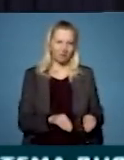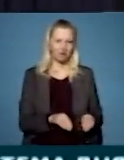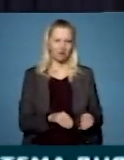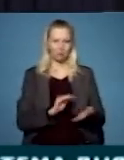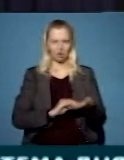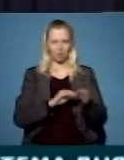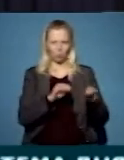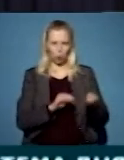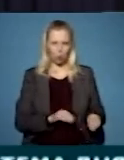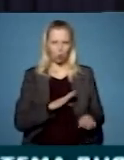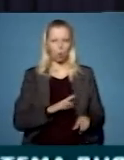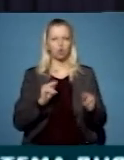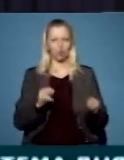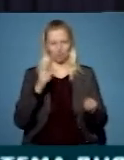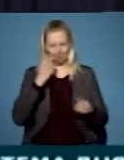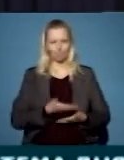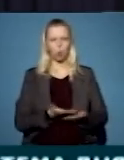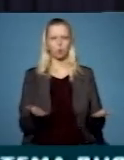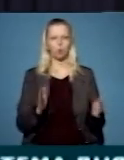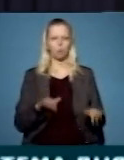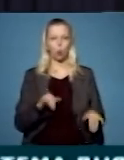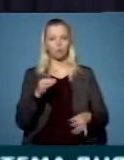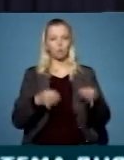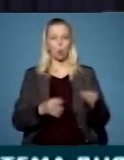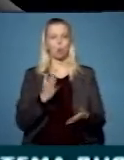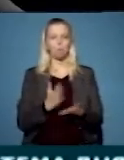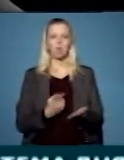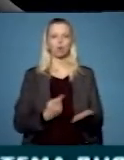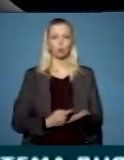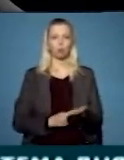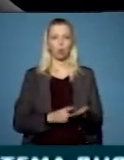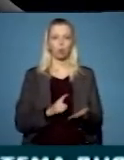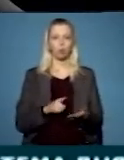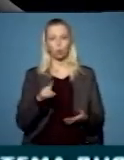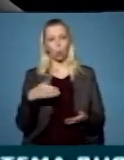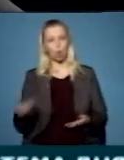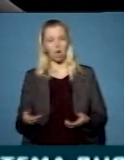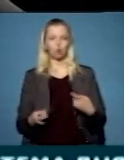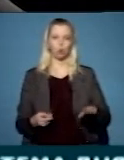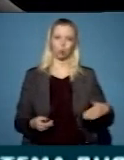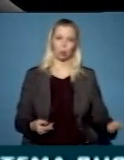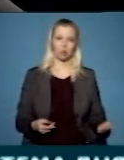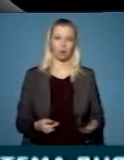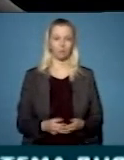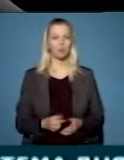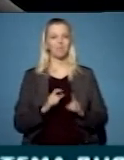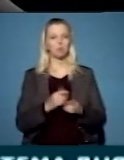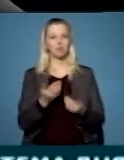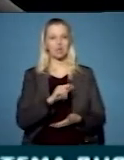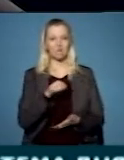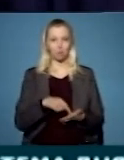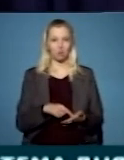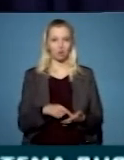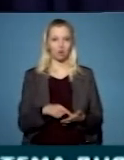протоколу був чесним і прозорим, і потім у суді мали докази, що одна сторона, що інша? Отже, відповідаю на ваше